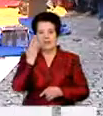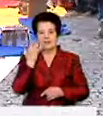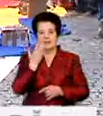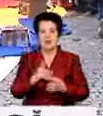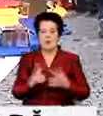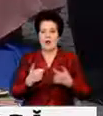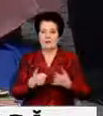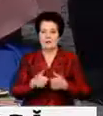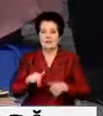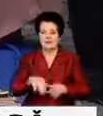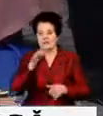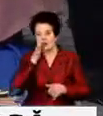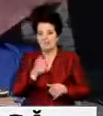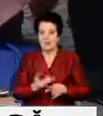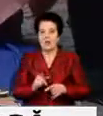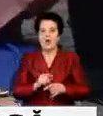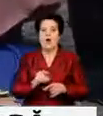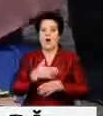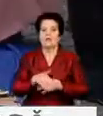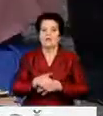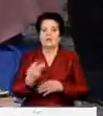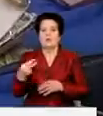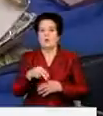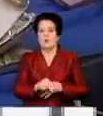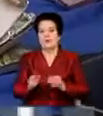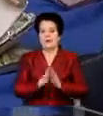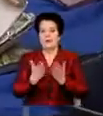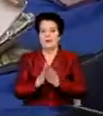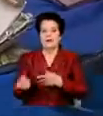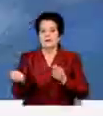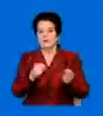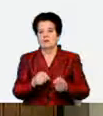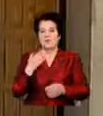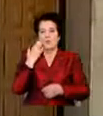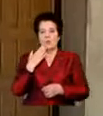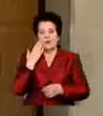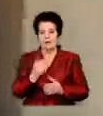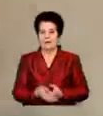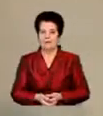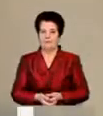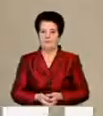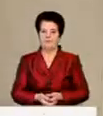O organizație din Chișinău a dăruit trecătorilor peste 2000 de cărți aduse din România.